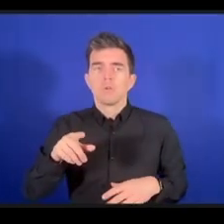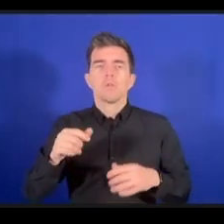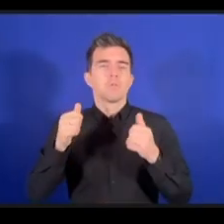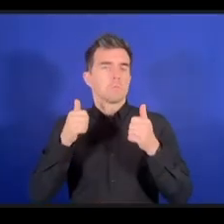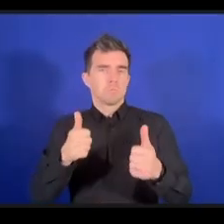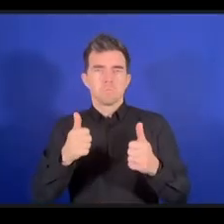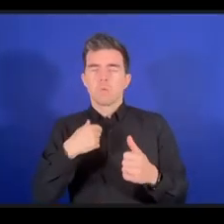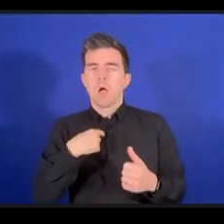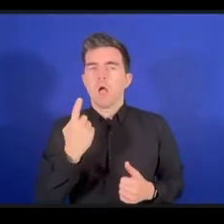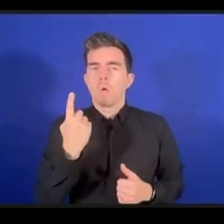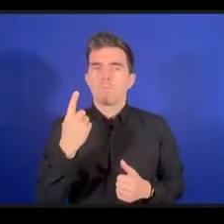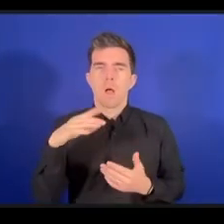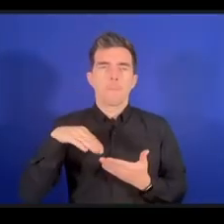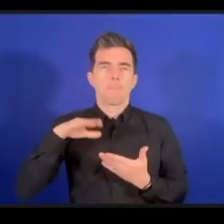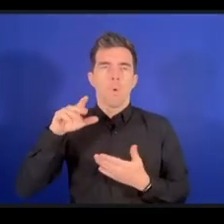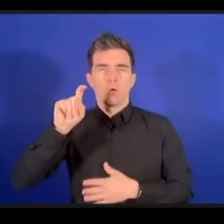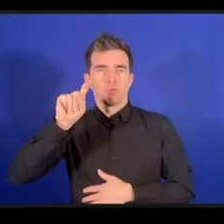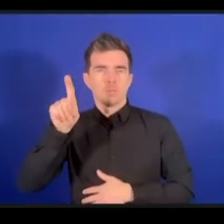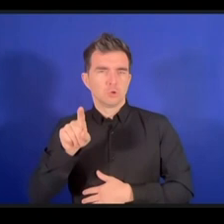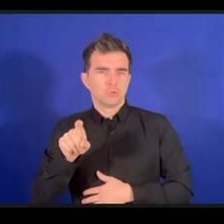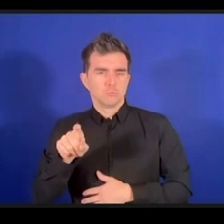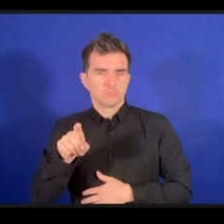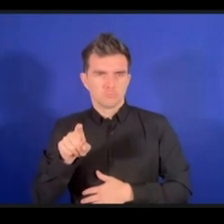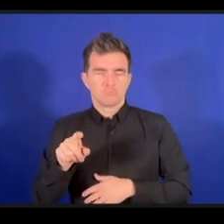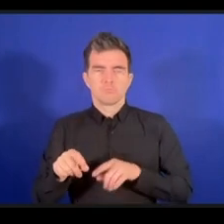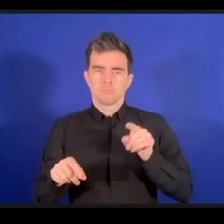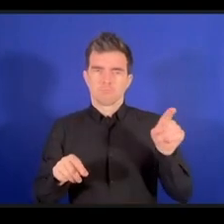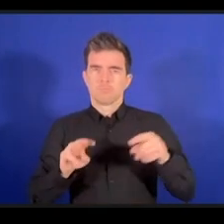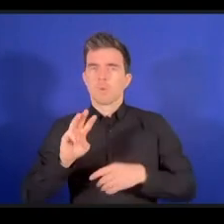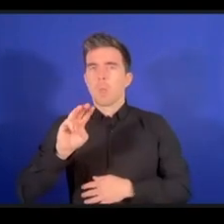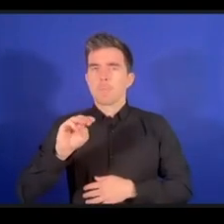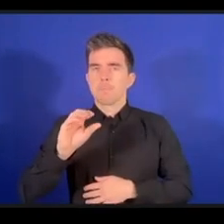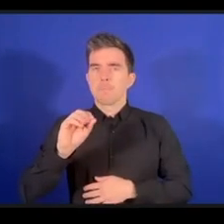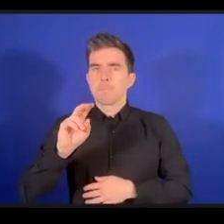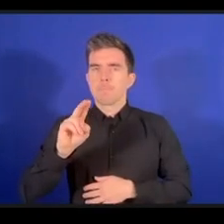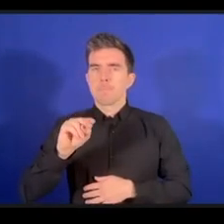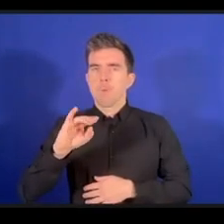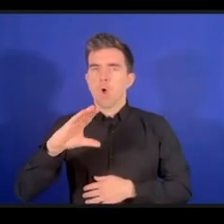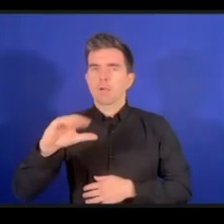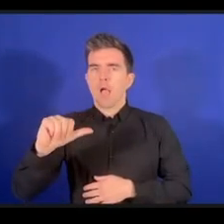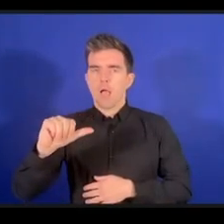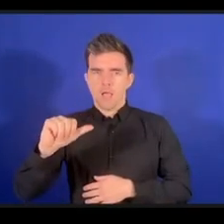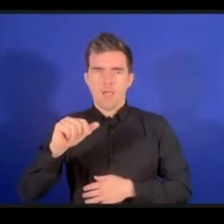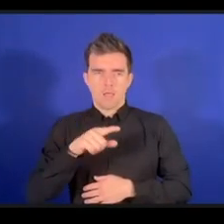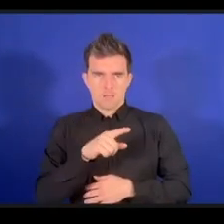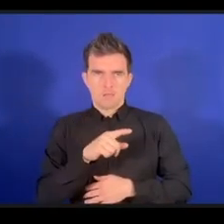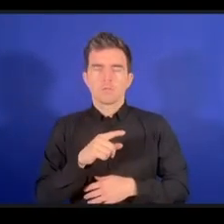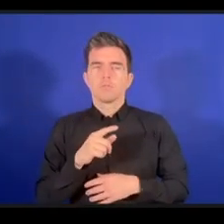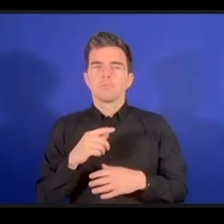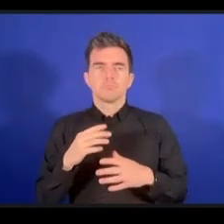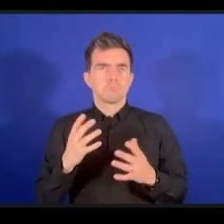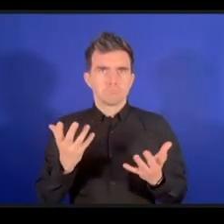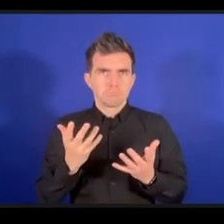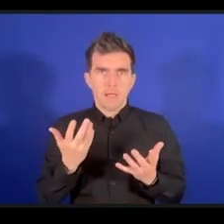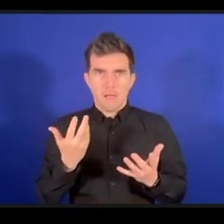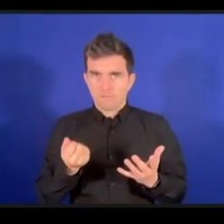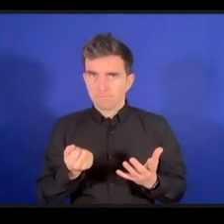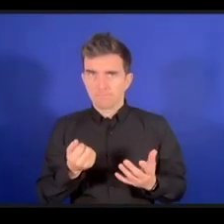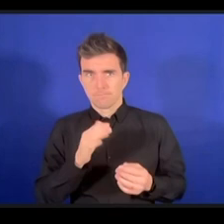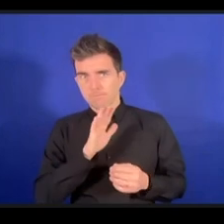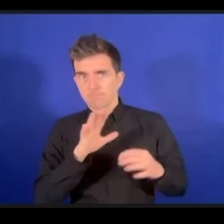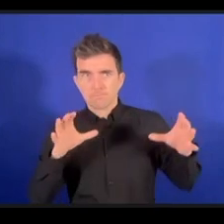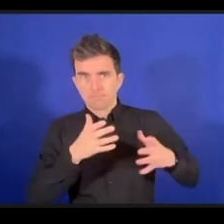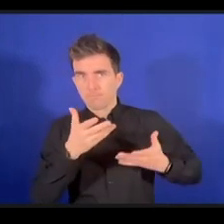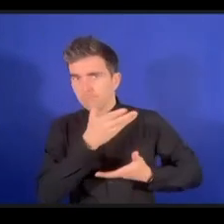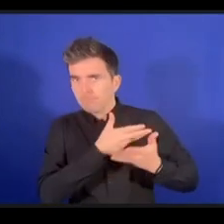Monica 提了一个问题， DC 的这个工作如何被